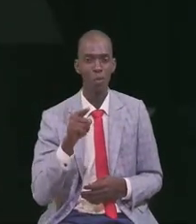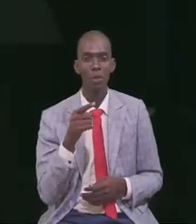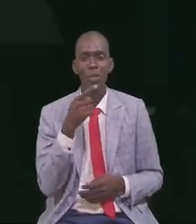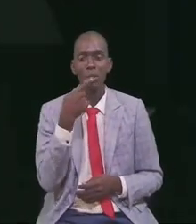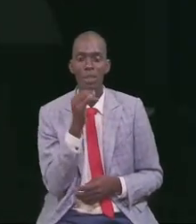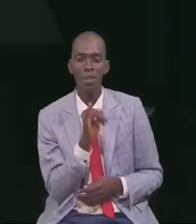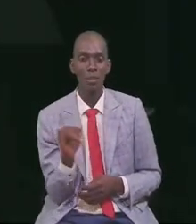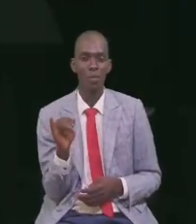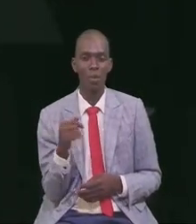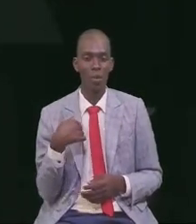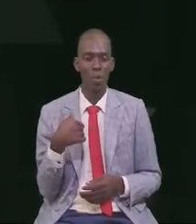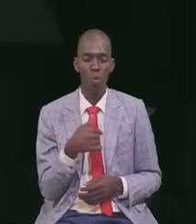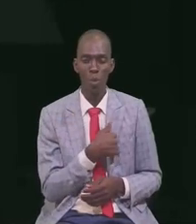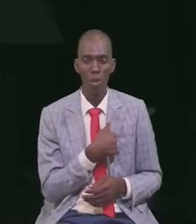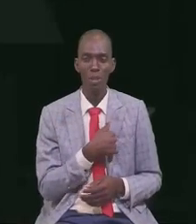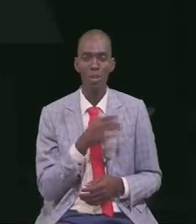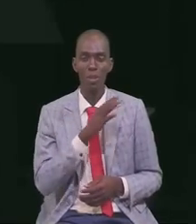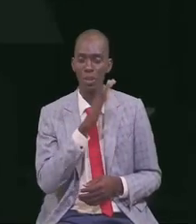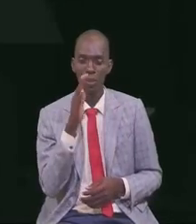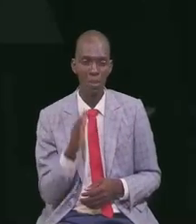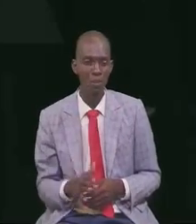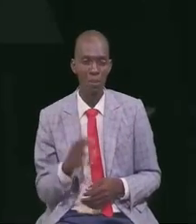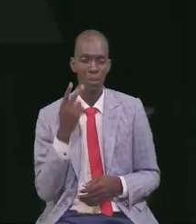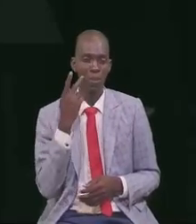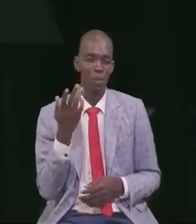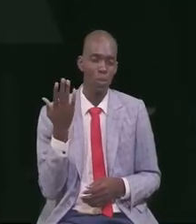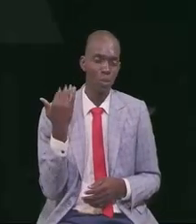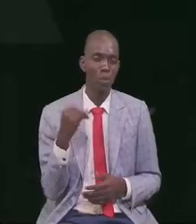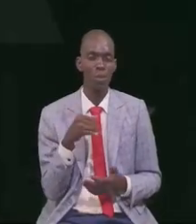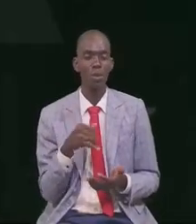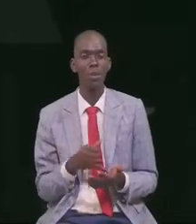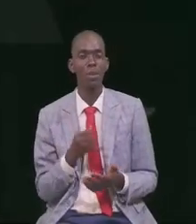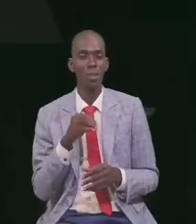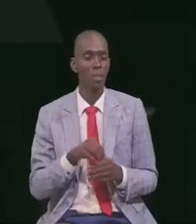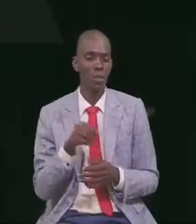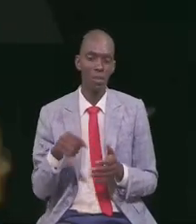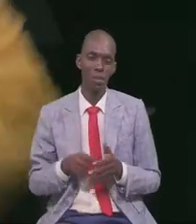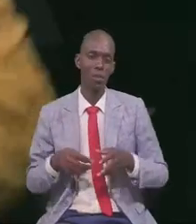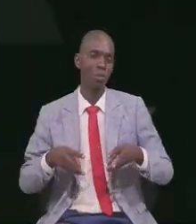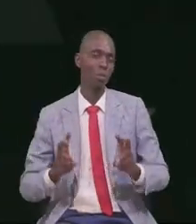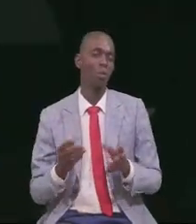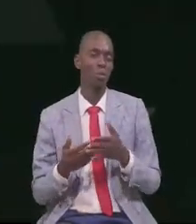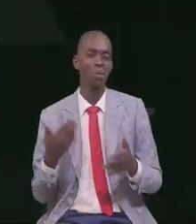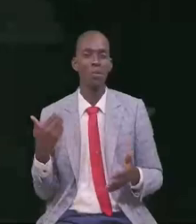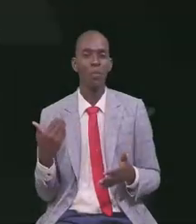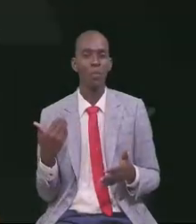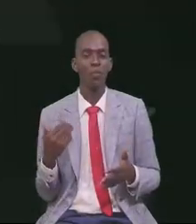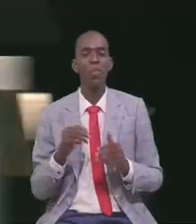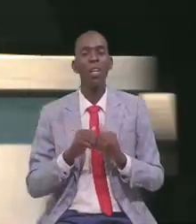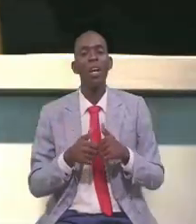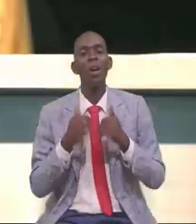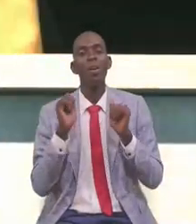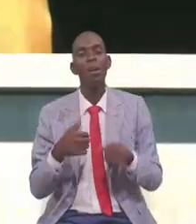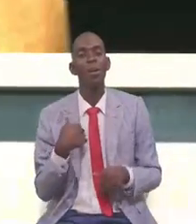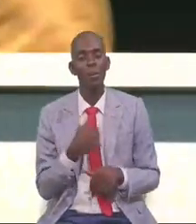nous n'avons jamais rien vu de pareil. Comment voir ce que nous n'avons jamais